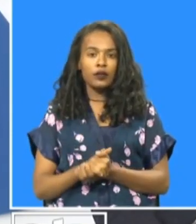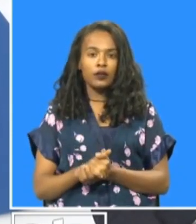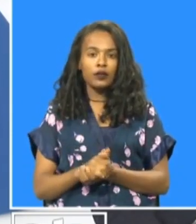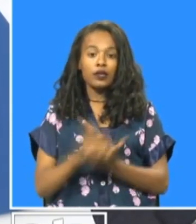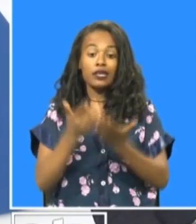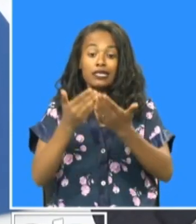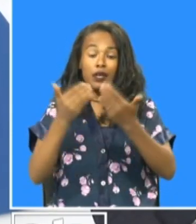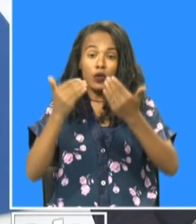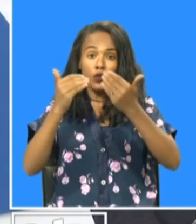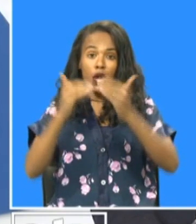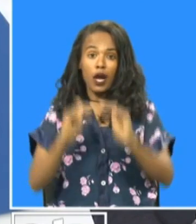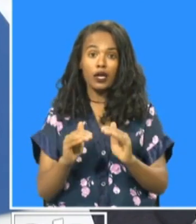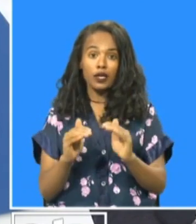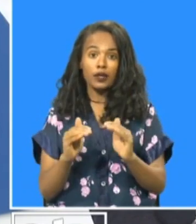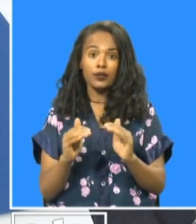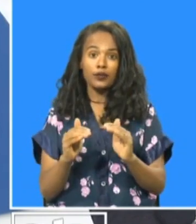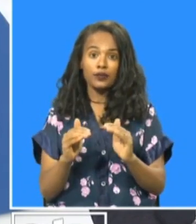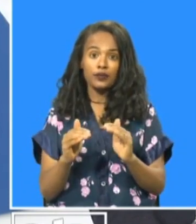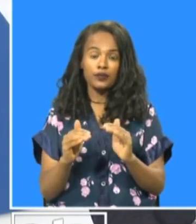የዛኑ ያህልም